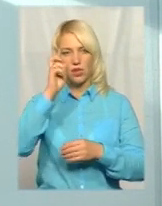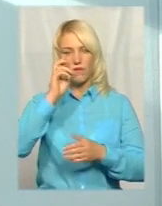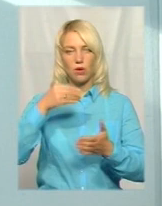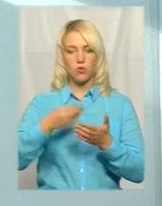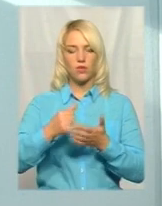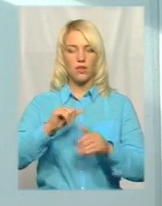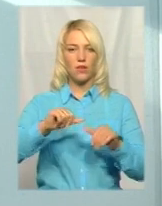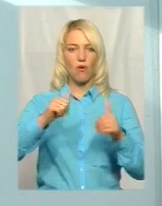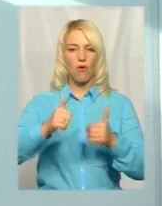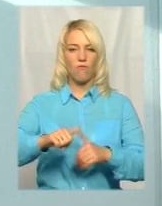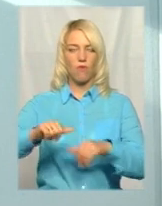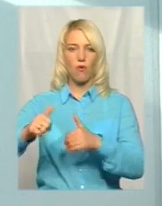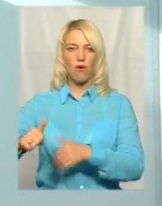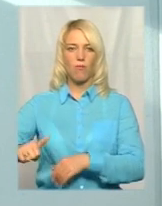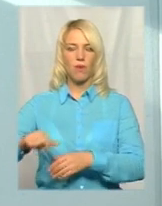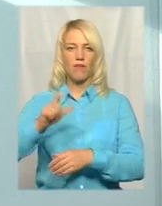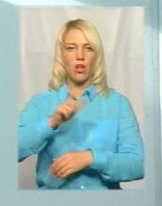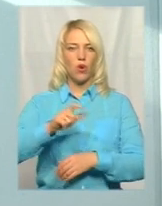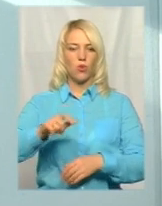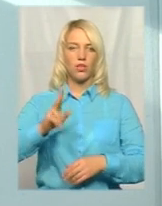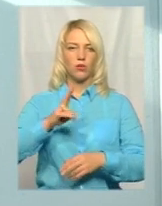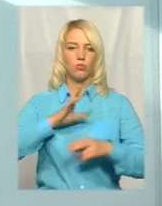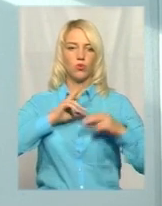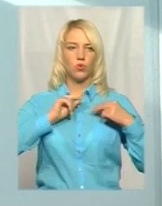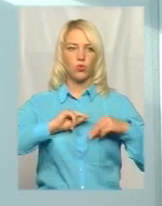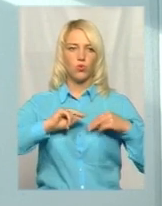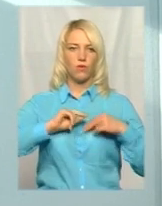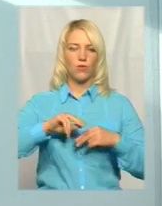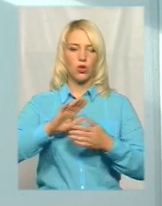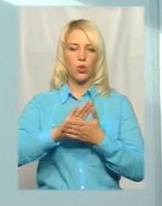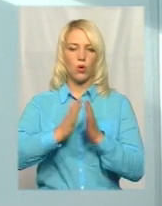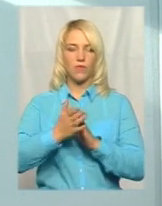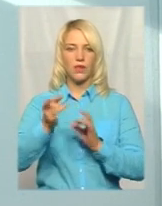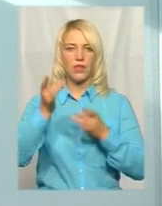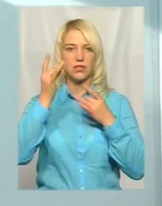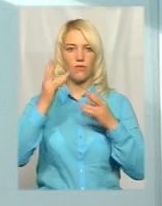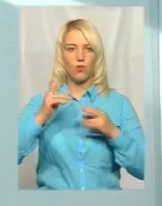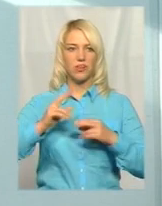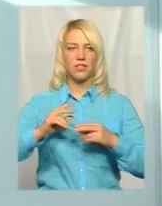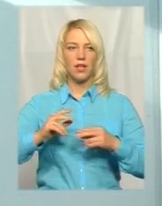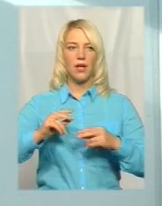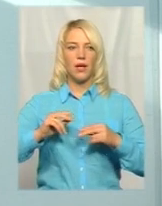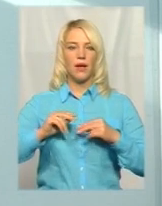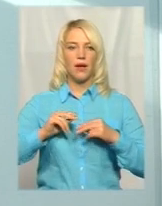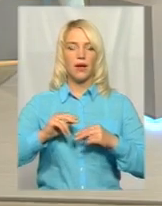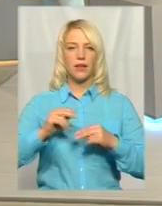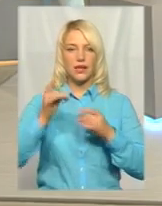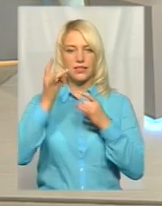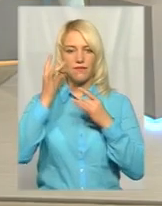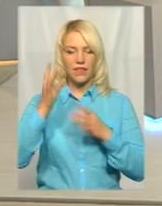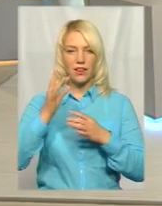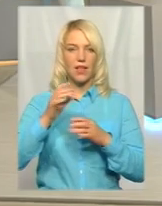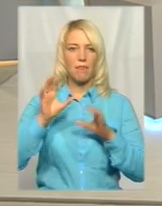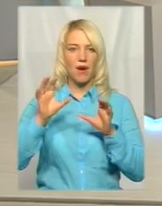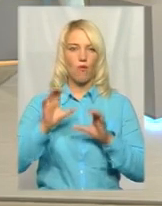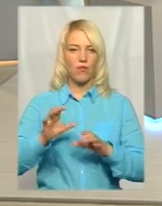людей, які були по трудових договорах, на цивільно-правові. При цьому самі працівники, це працівники, вони